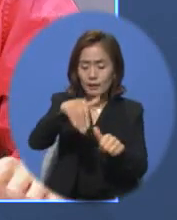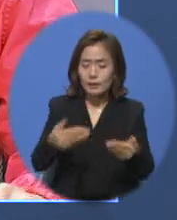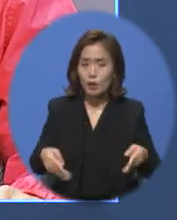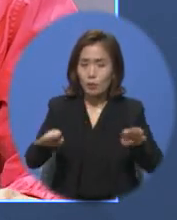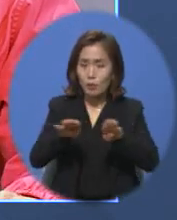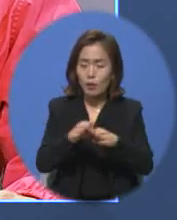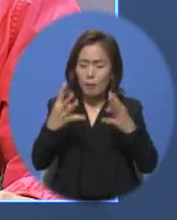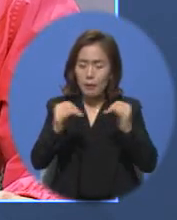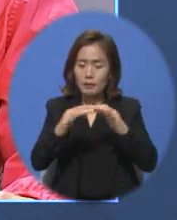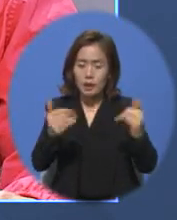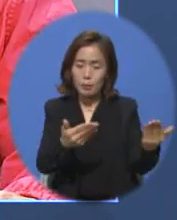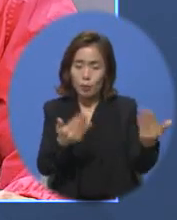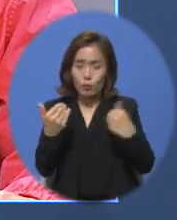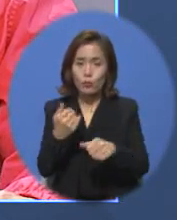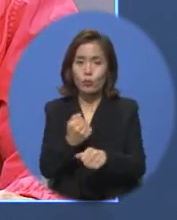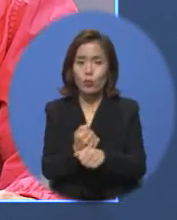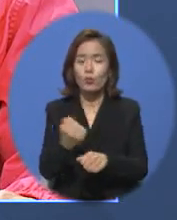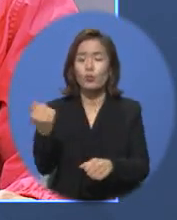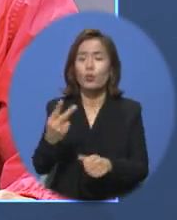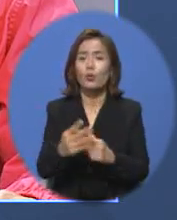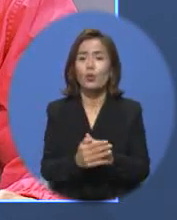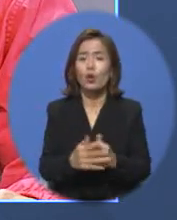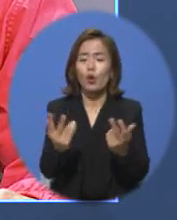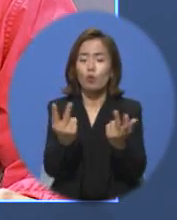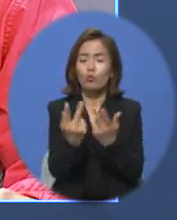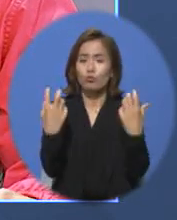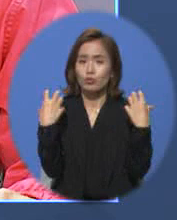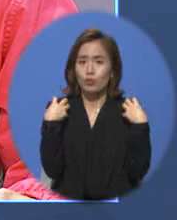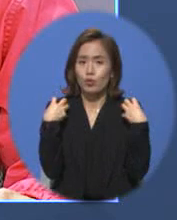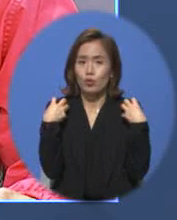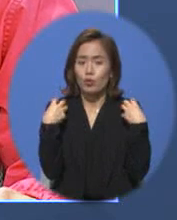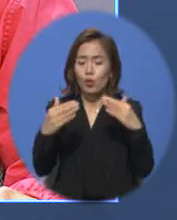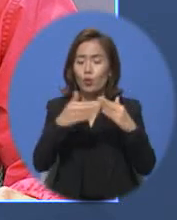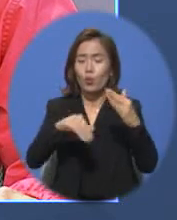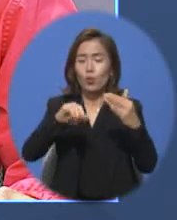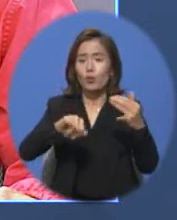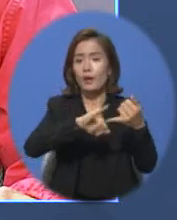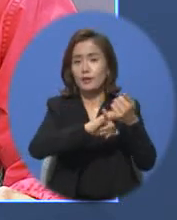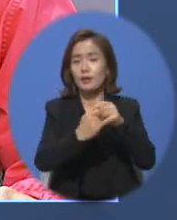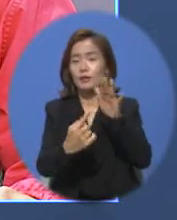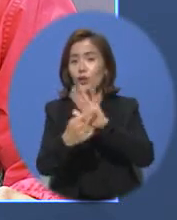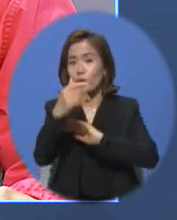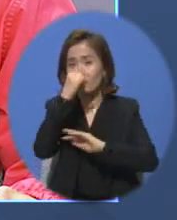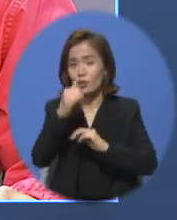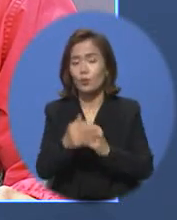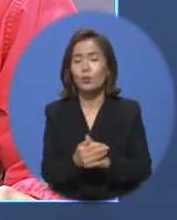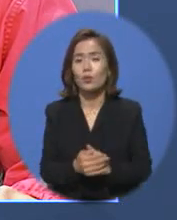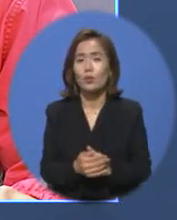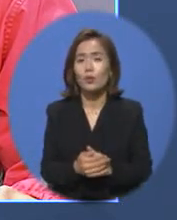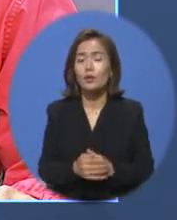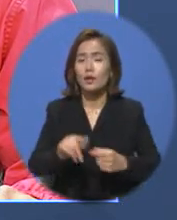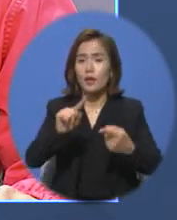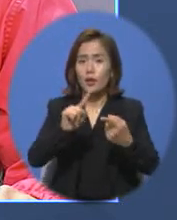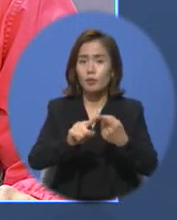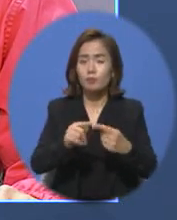이는제가북구청장선거에출마했을때내세웠던공약중하나였습니다 .저는